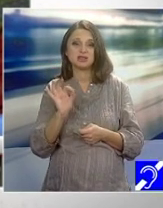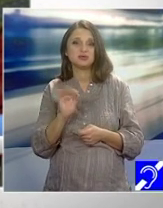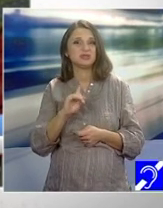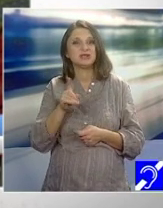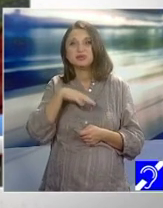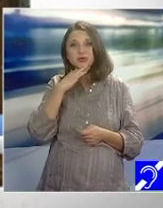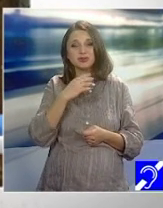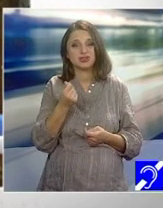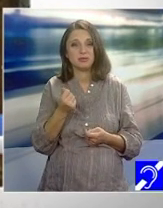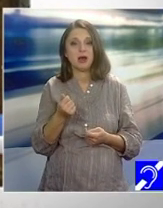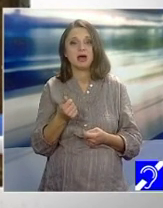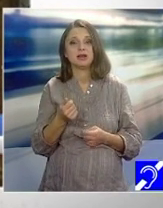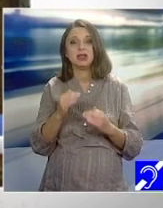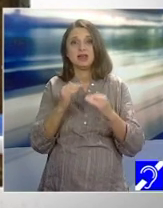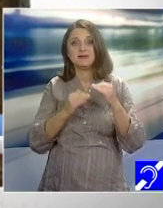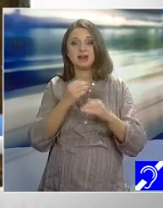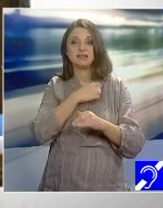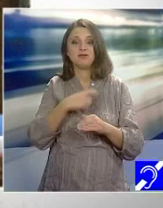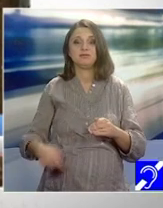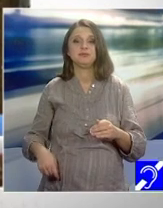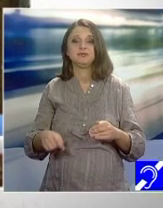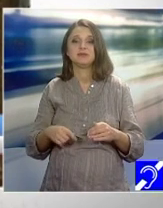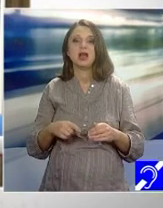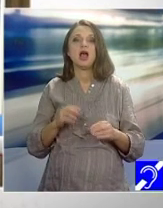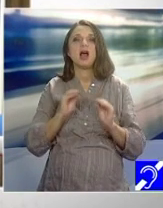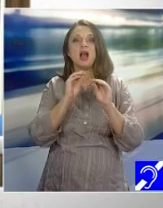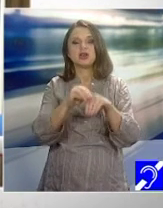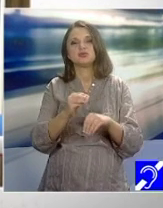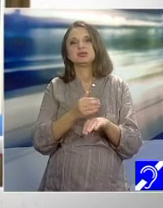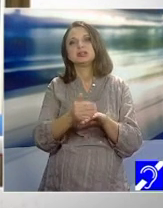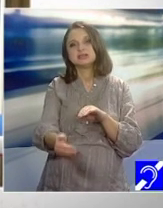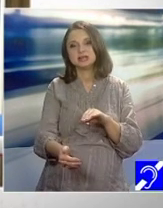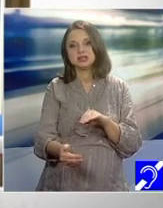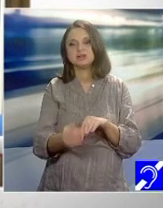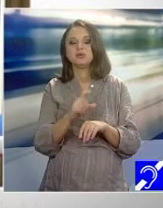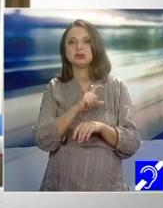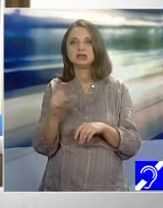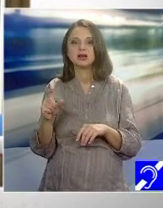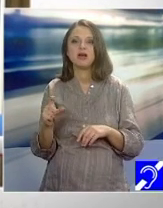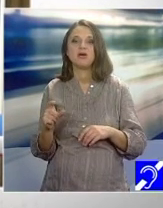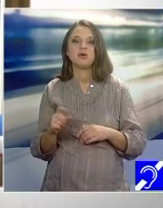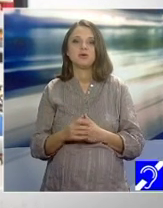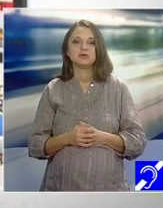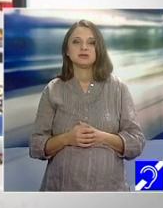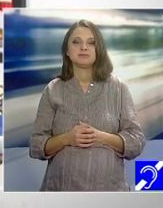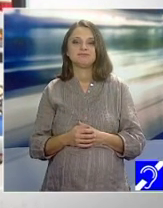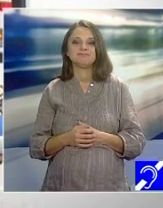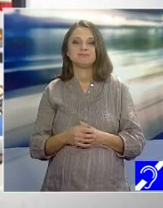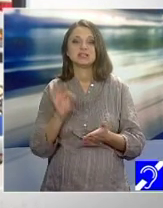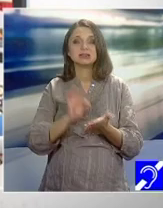diferența suportată de primărie intră în conturile fundației cu întârziere din cauza procedurilor birocratice. În 25 trebuie să